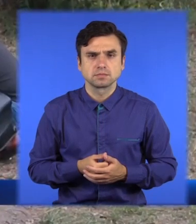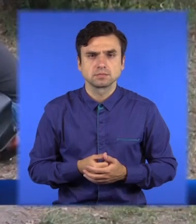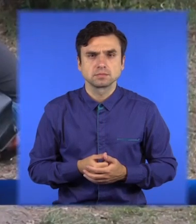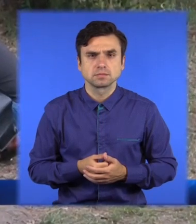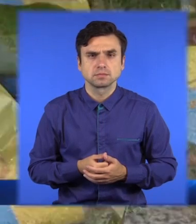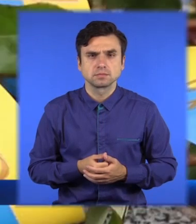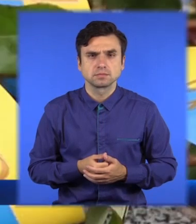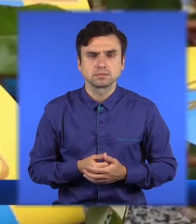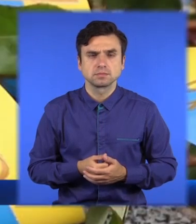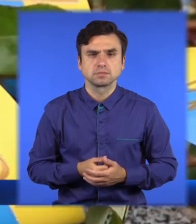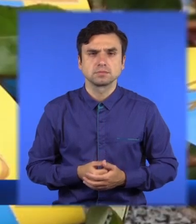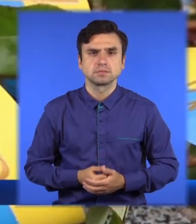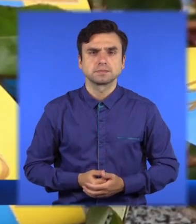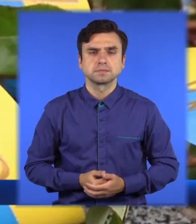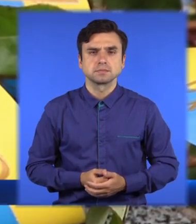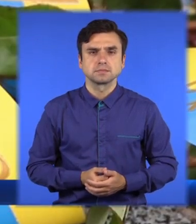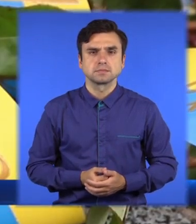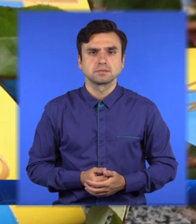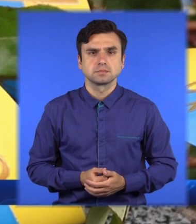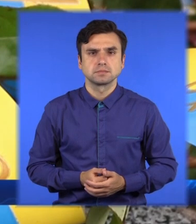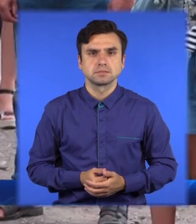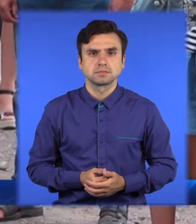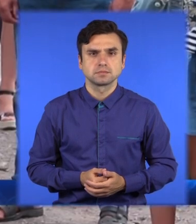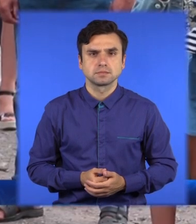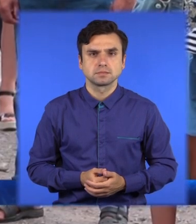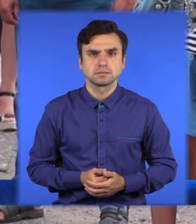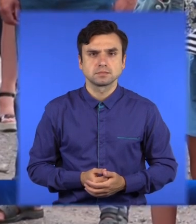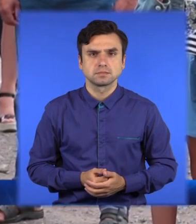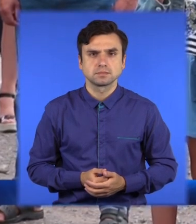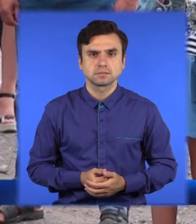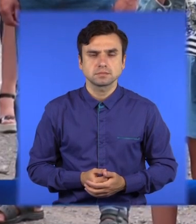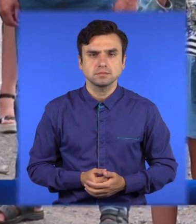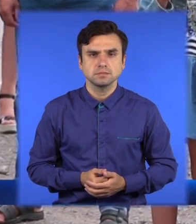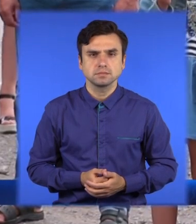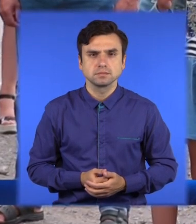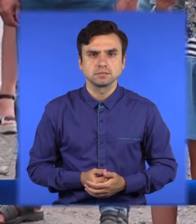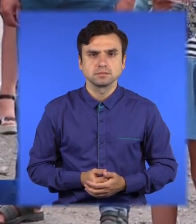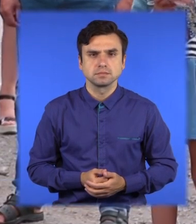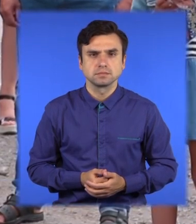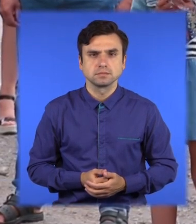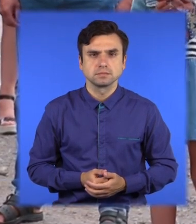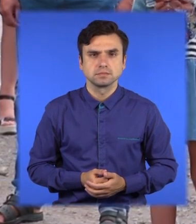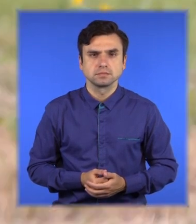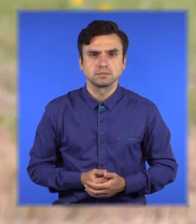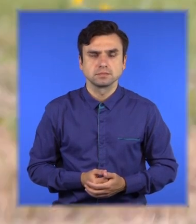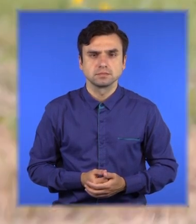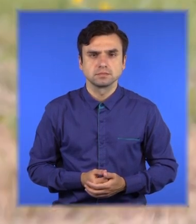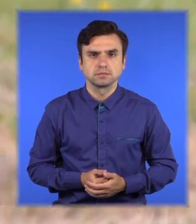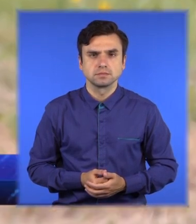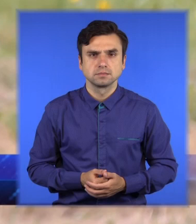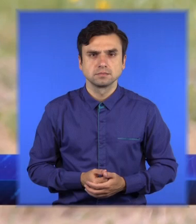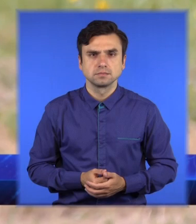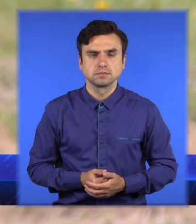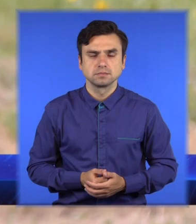день народження та день загибелі виконавця віддані шанувальники проводять автопробіги до меморіального знаку обабіч дороги. Коли